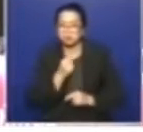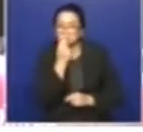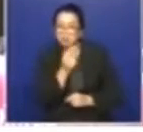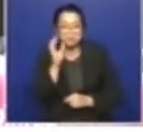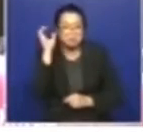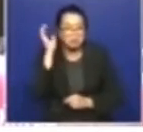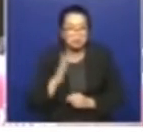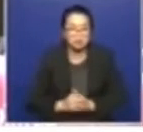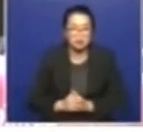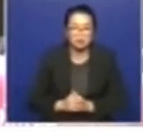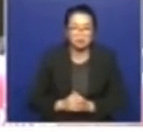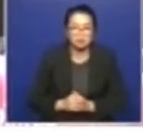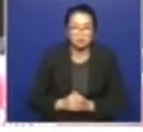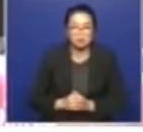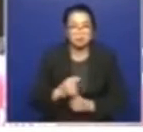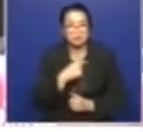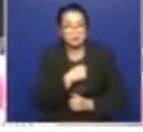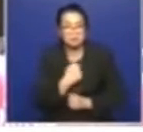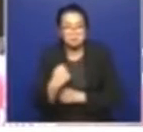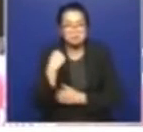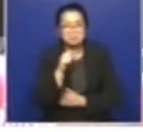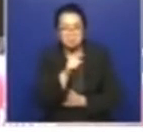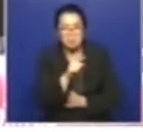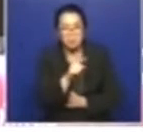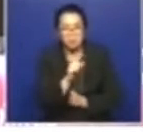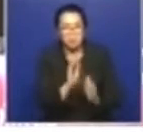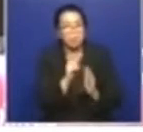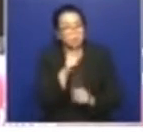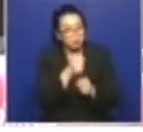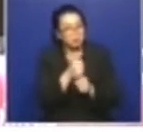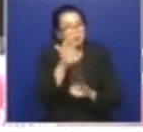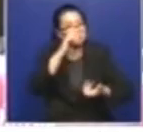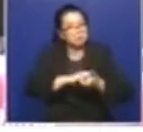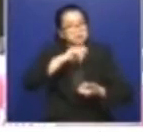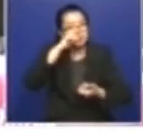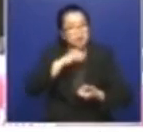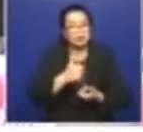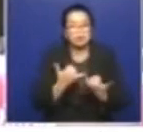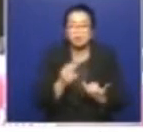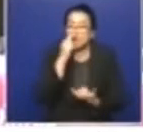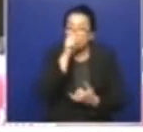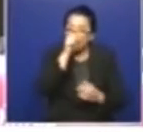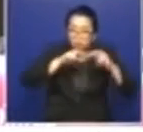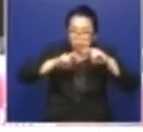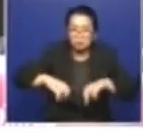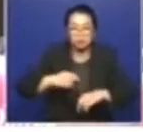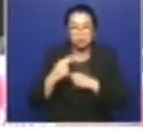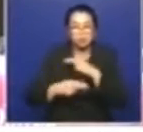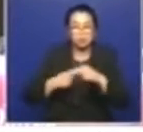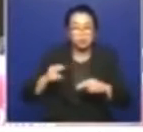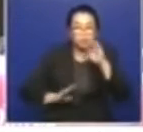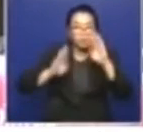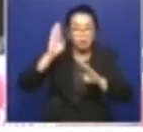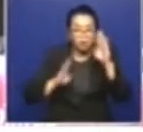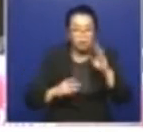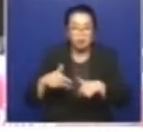วันนี้เป็นเรื่องใหญ่แห่กันหนีไปต่างประเทศวันนี้ไปสำรวจดิเมื่อสักครู่นี้เนี่ยสวนดุสิตโพสัปดาห์ที่แล้วประชา